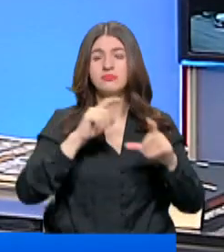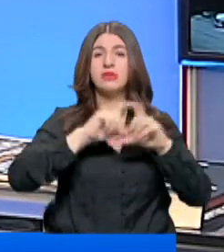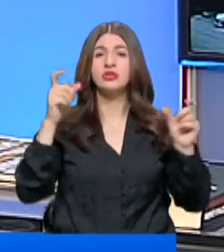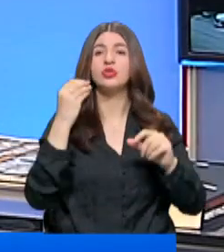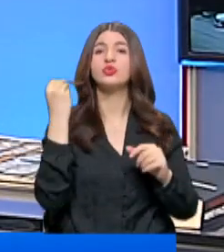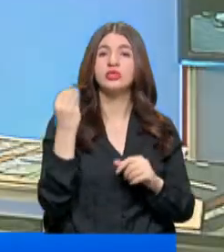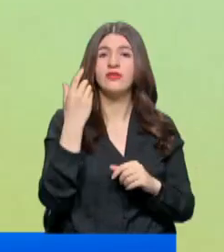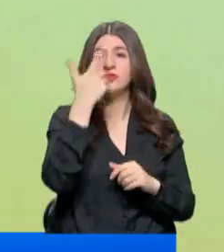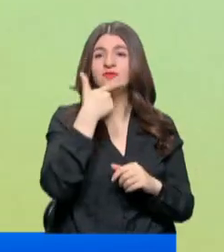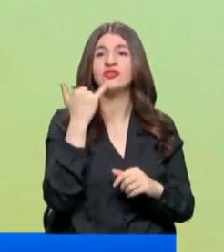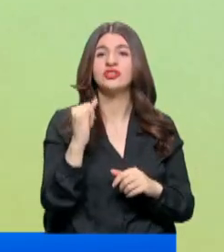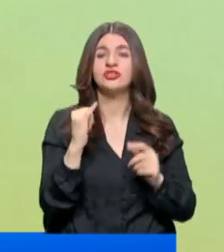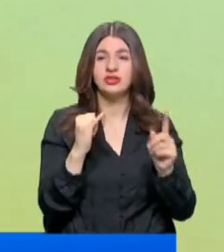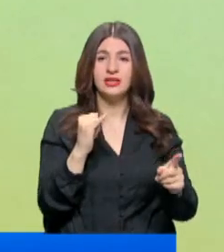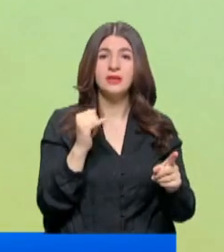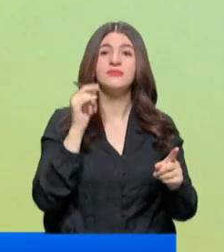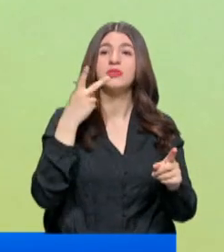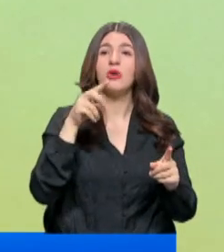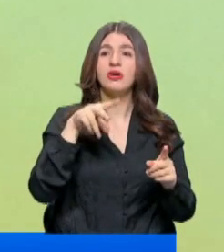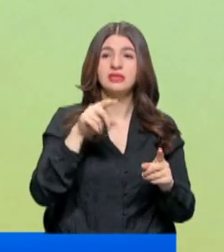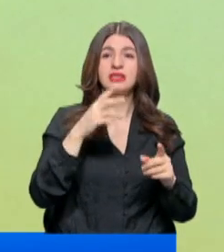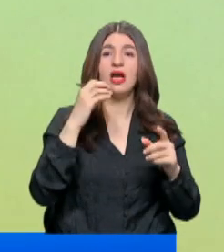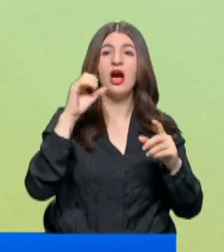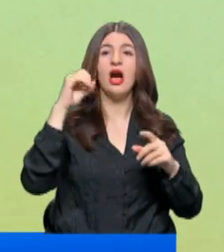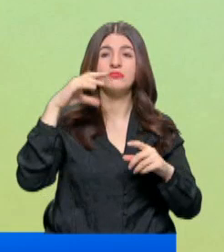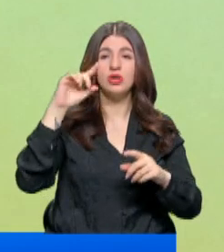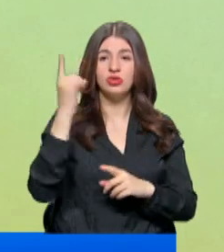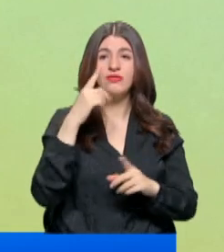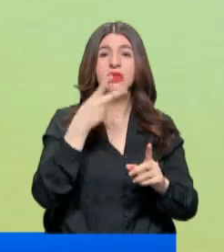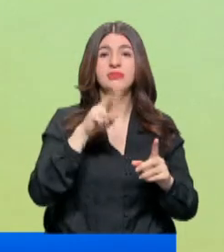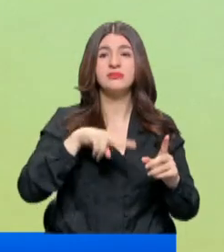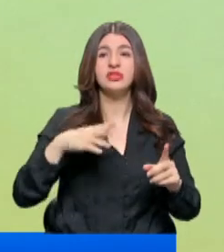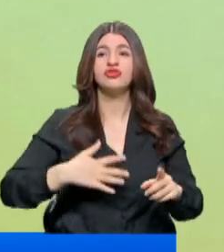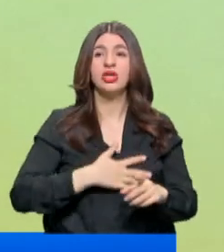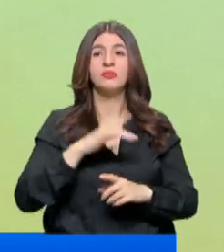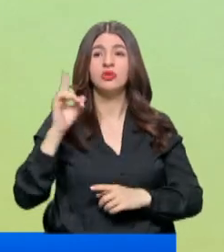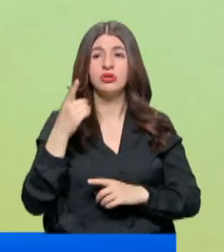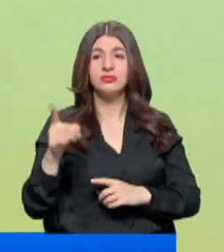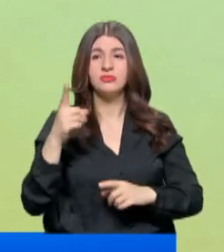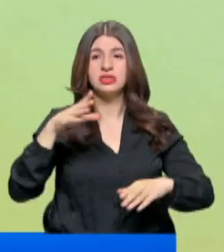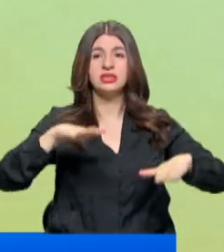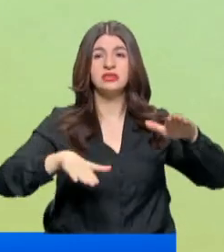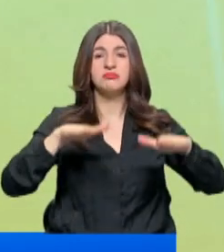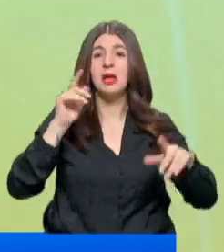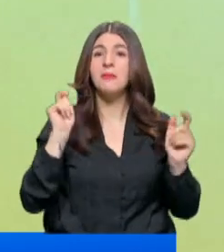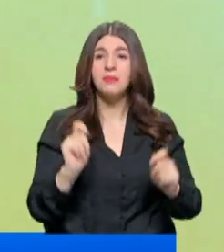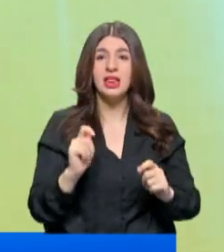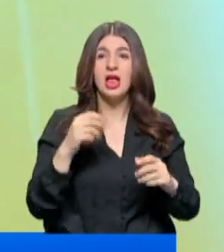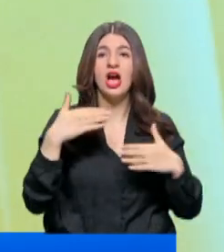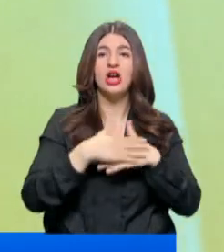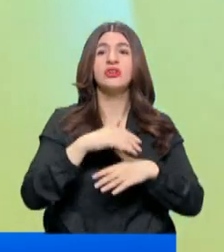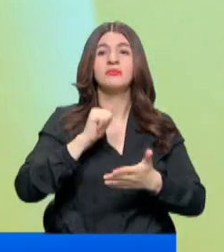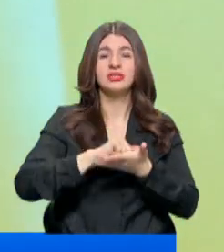Güzel ve Çirkin 2018 AK Parti yönetimi ve 2022 CHP yönetimi bir kıyaslama yapılmış